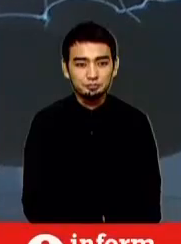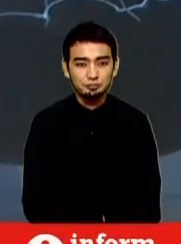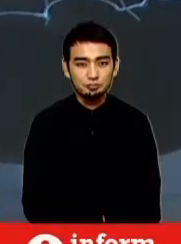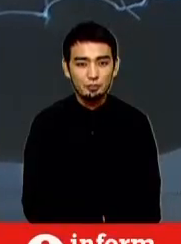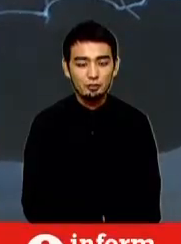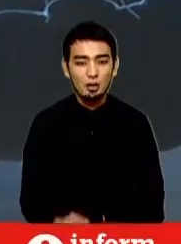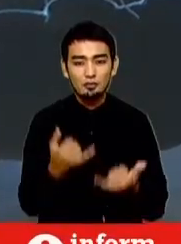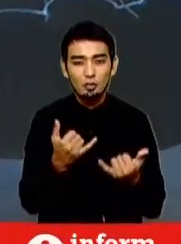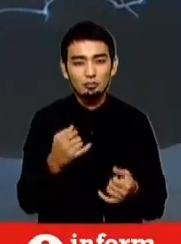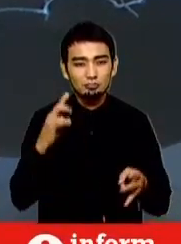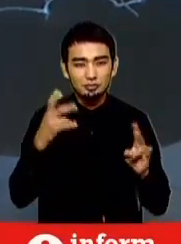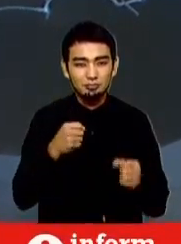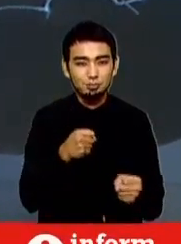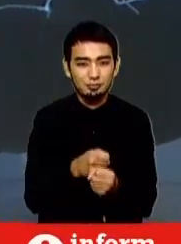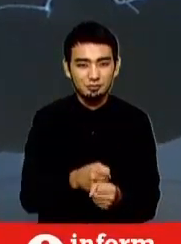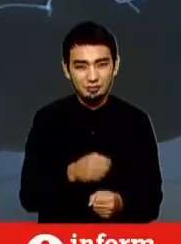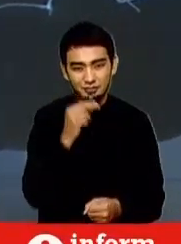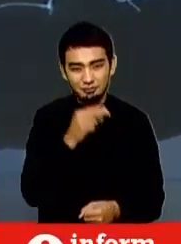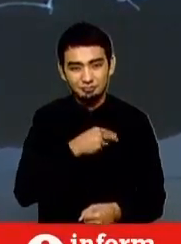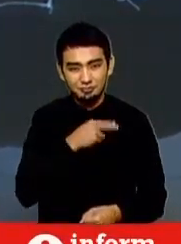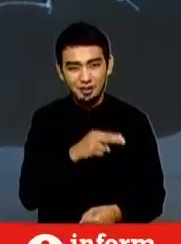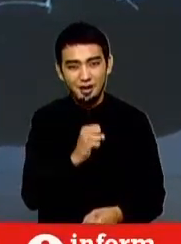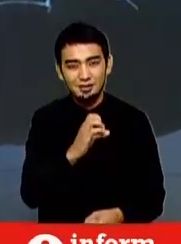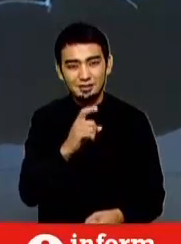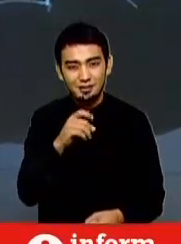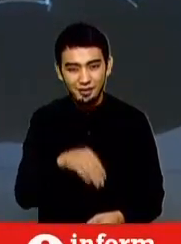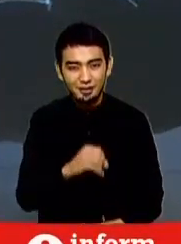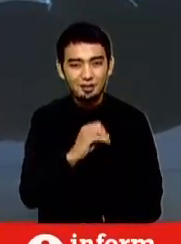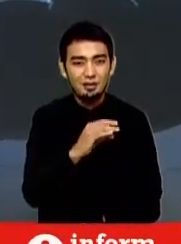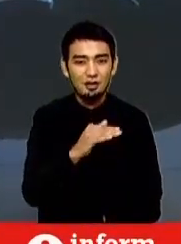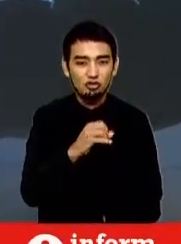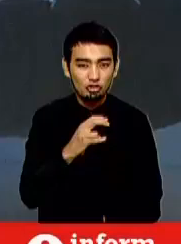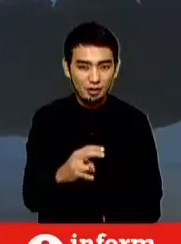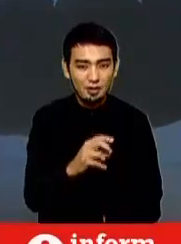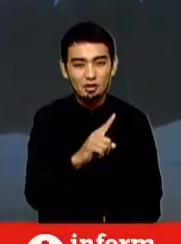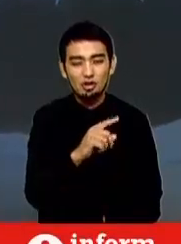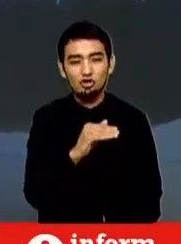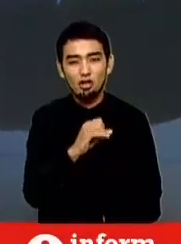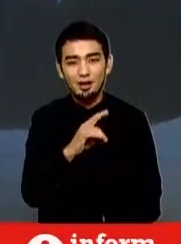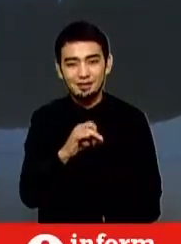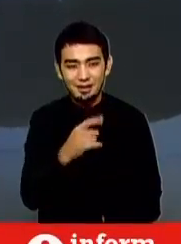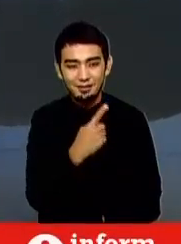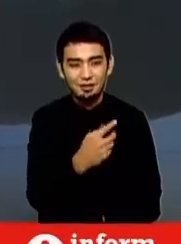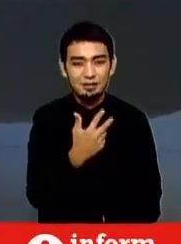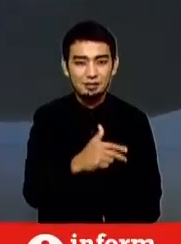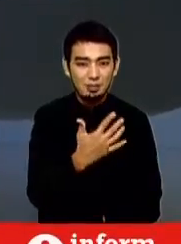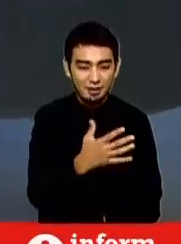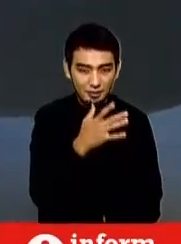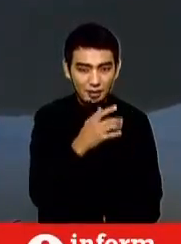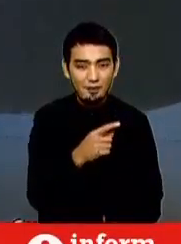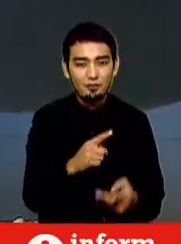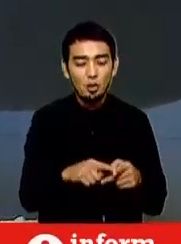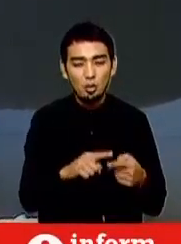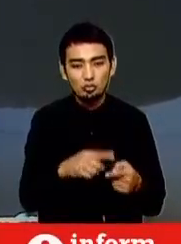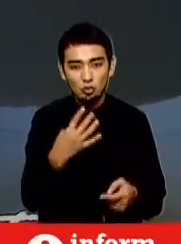Бүгін сөз болған жол көлік апатында қайтыс болған Асхат, Ержан және Жазира, бірі 35, екіншісі 43, әйел